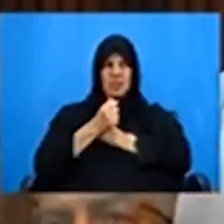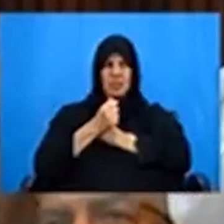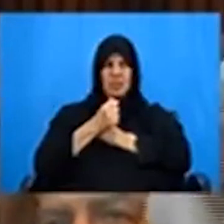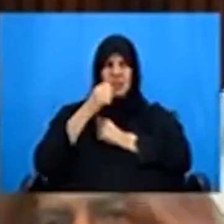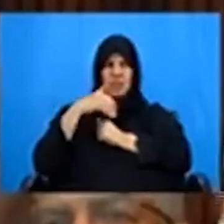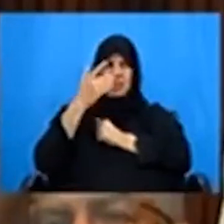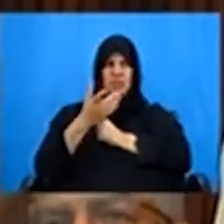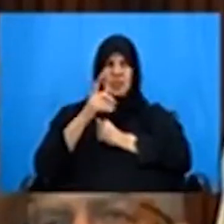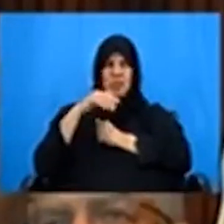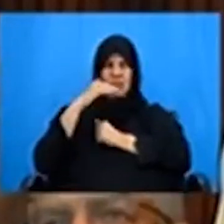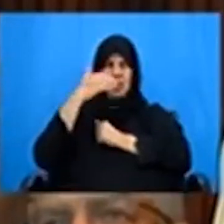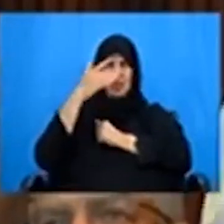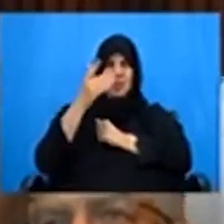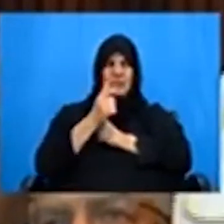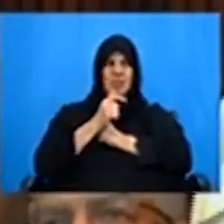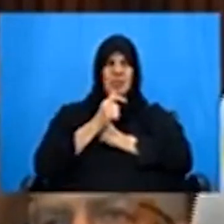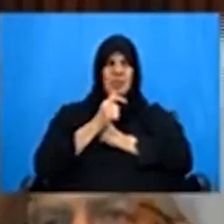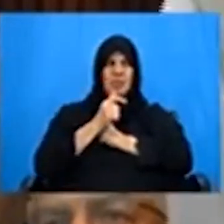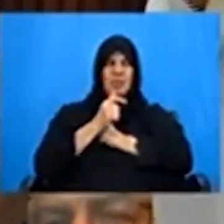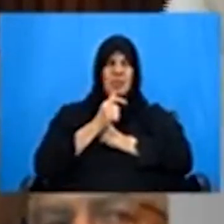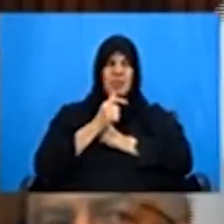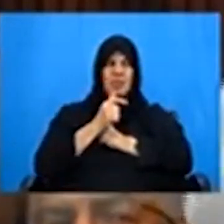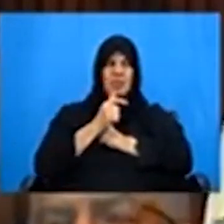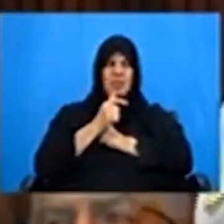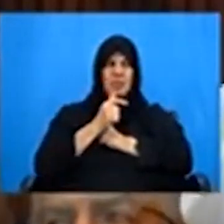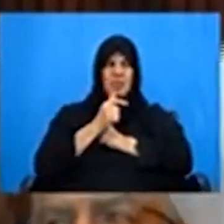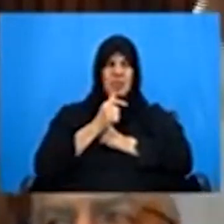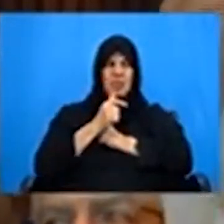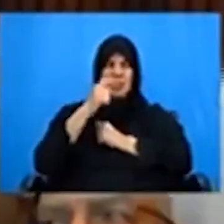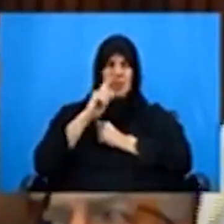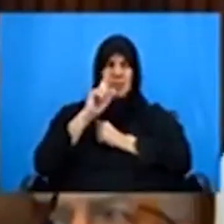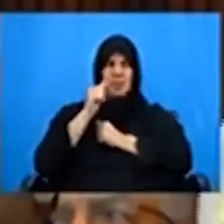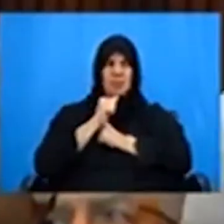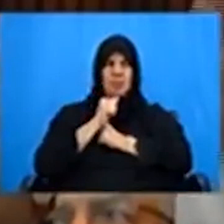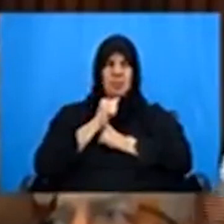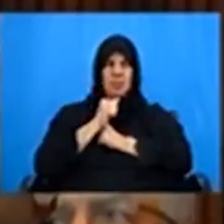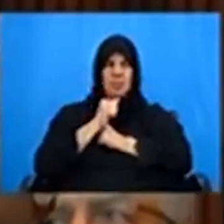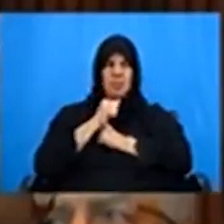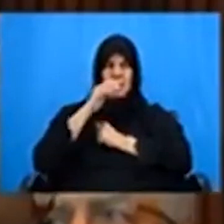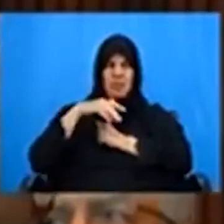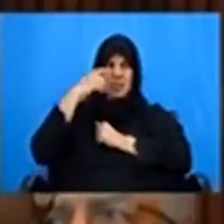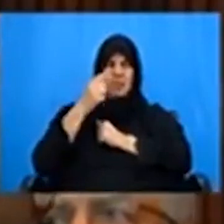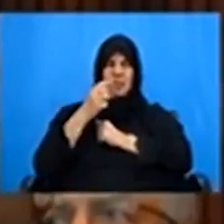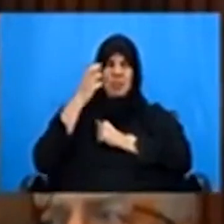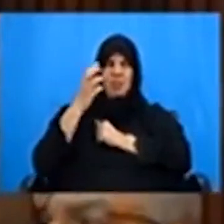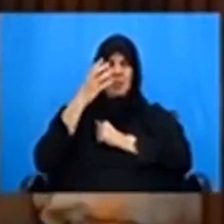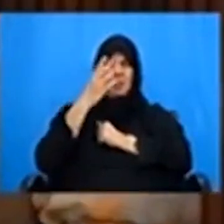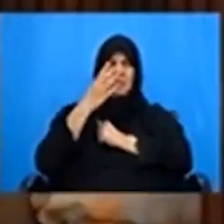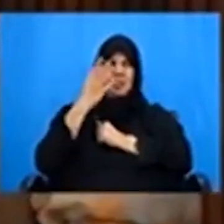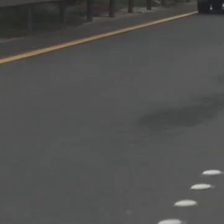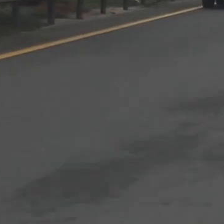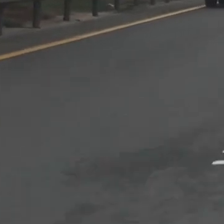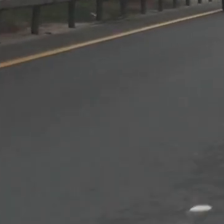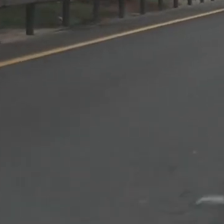المعرض إلى ما لا نهاية. هذه اللي خلي الظاهرة اللي قالوا الأخواننا بعض الأجانب يتملك